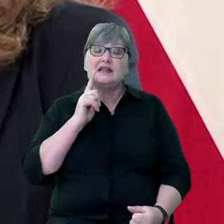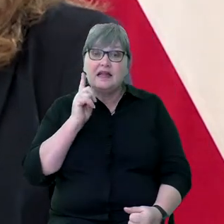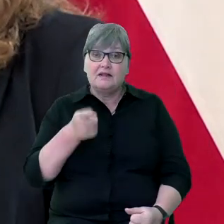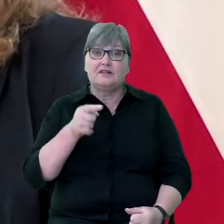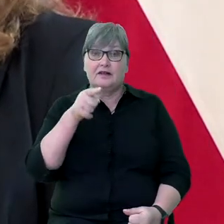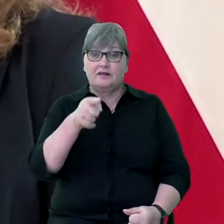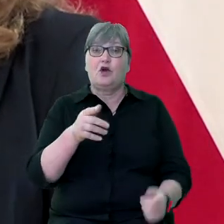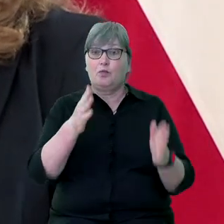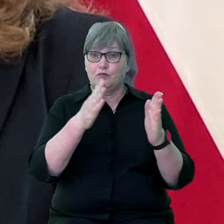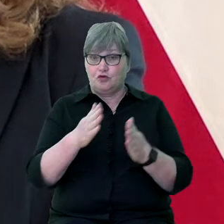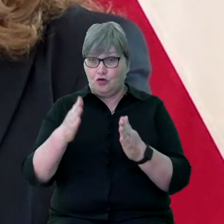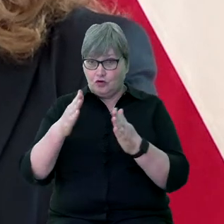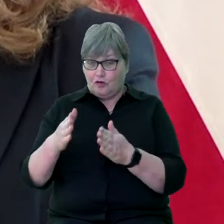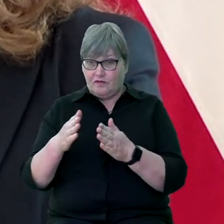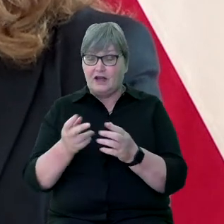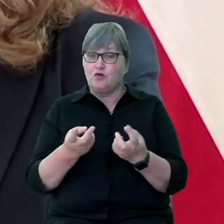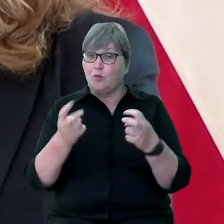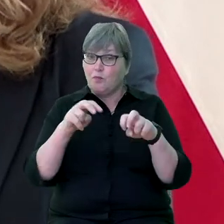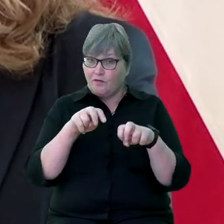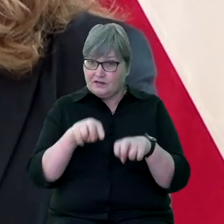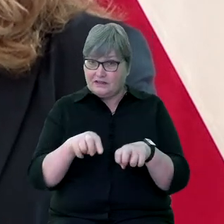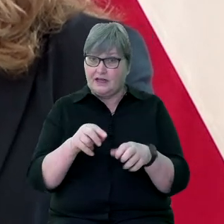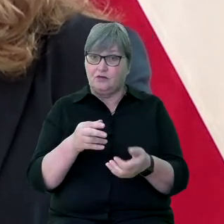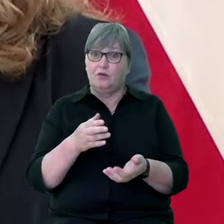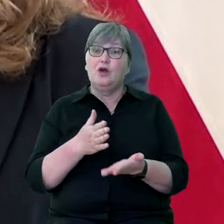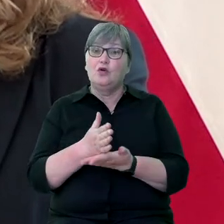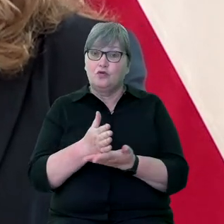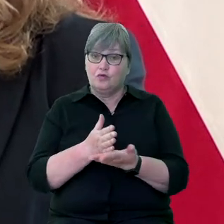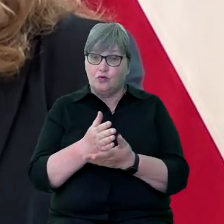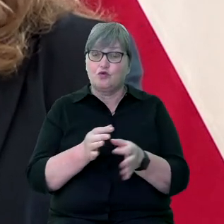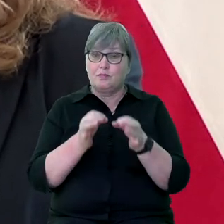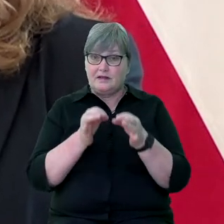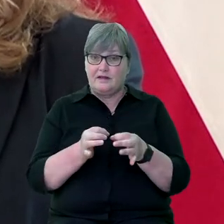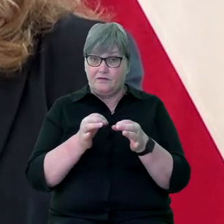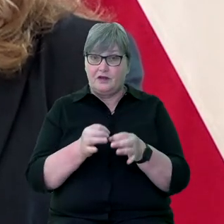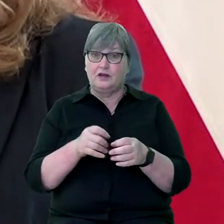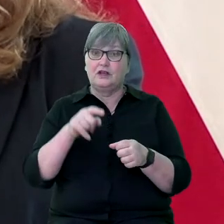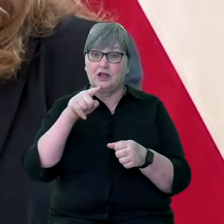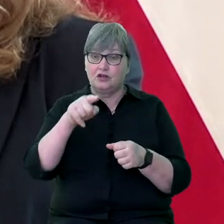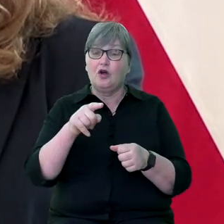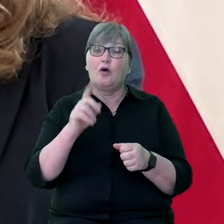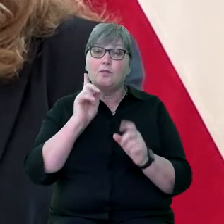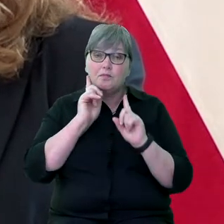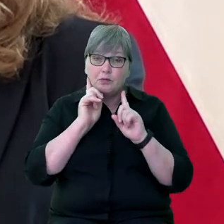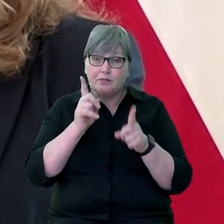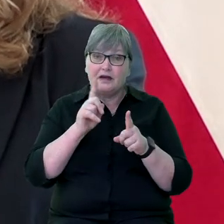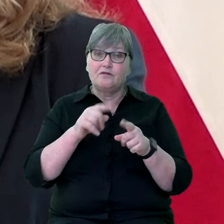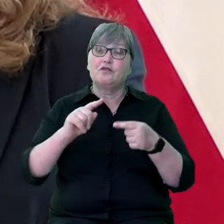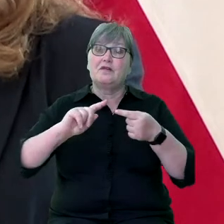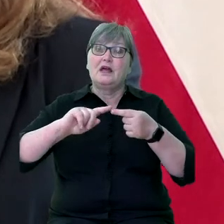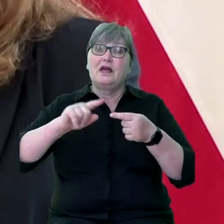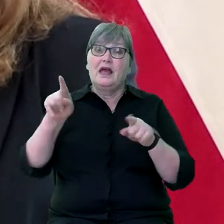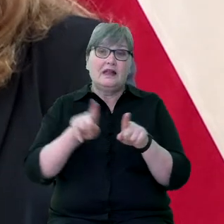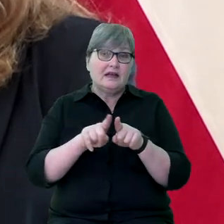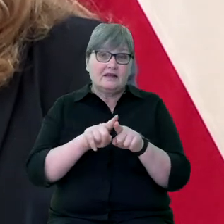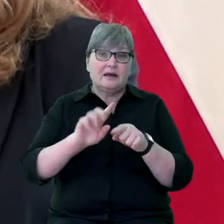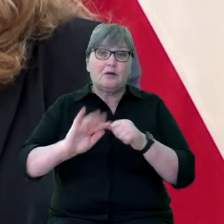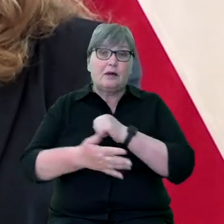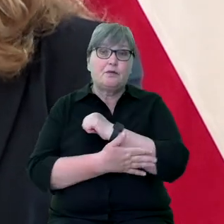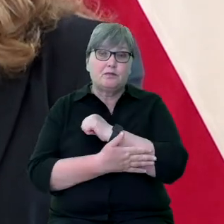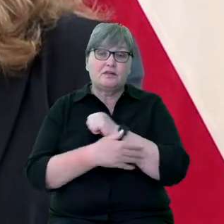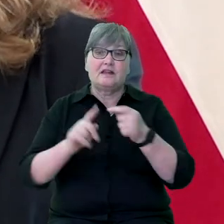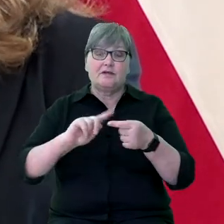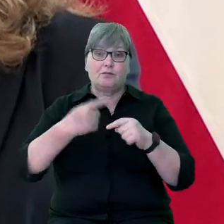za jeden z kluczowych elementów rzeczywistej transformacji ustrojowej po 1989 roku. Osadzona w